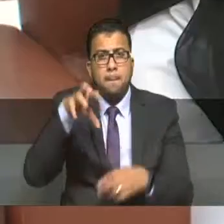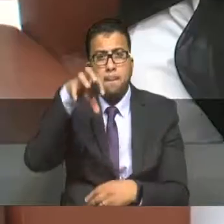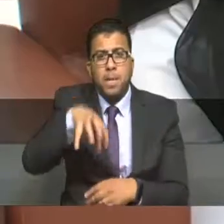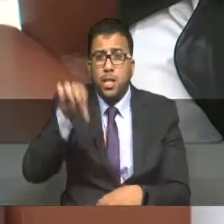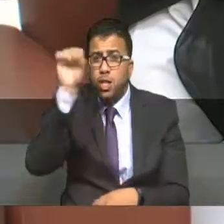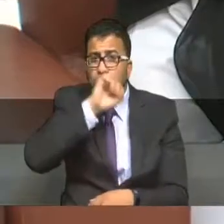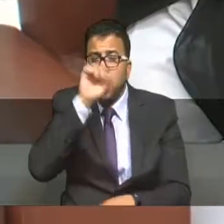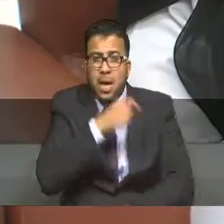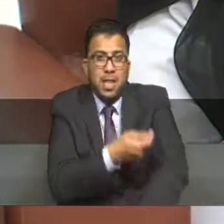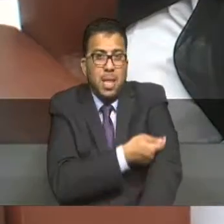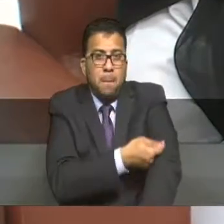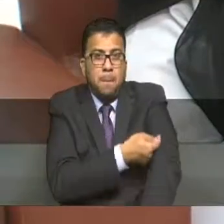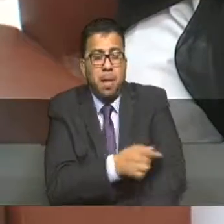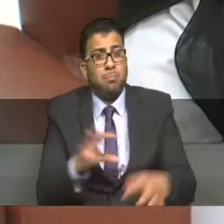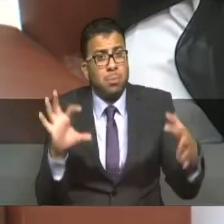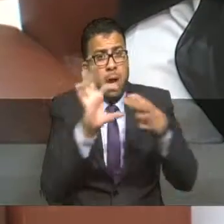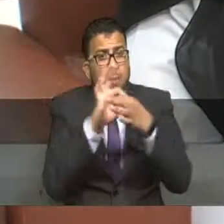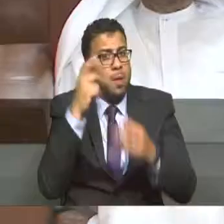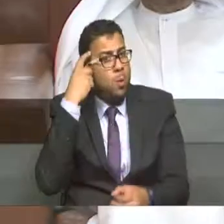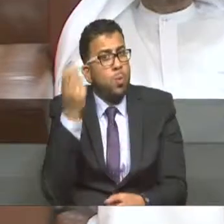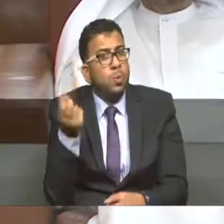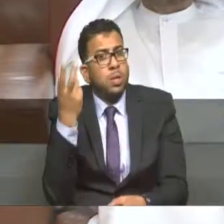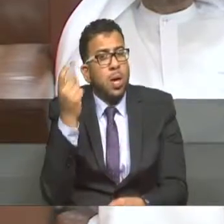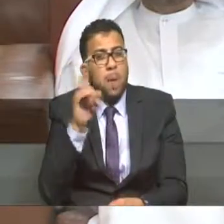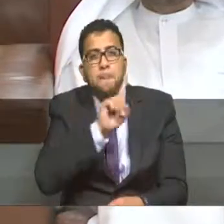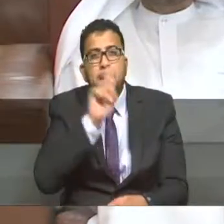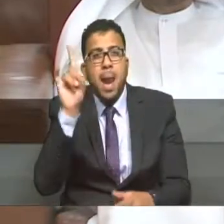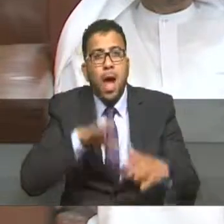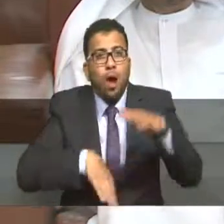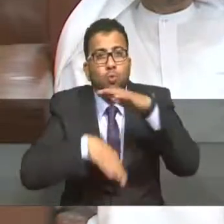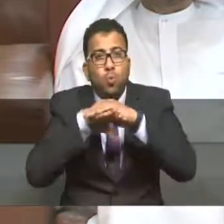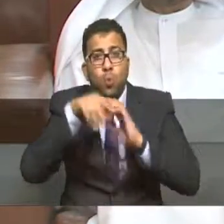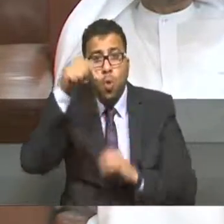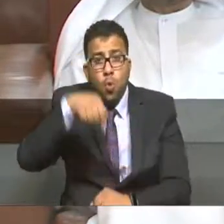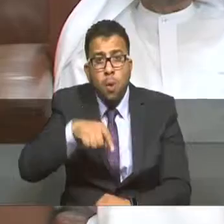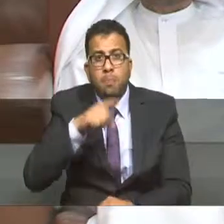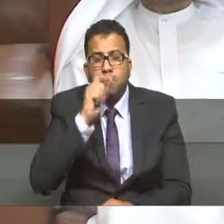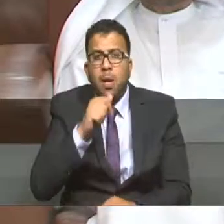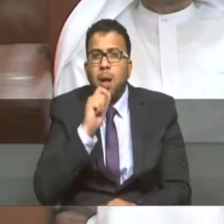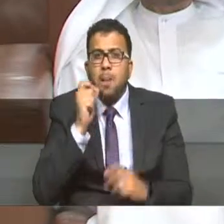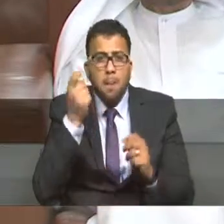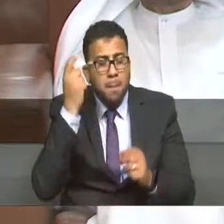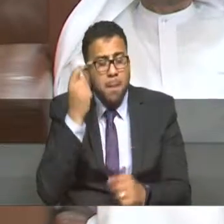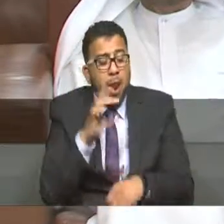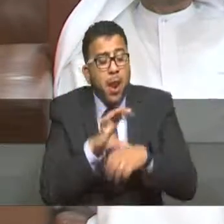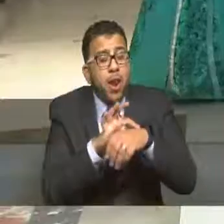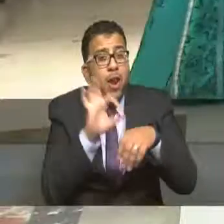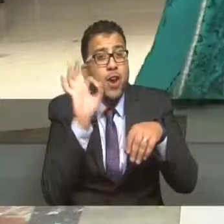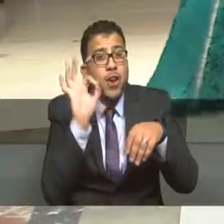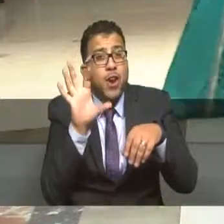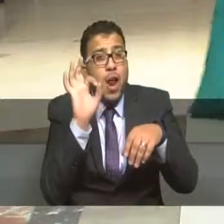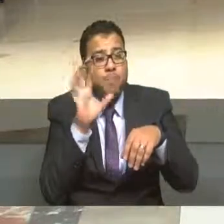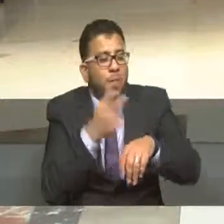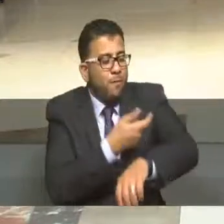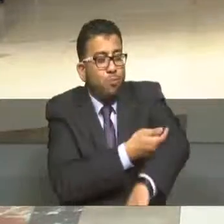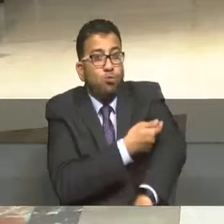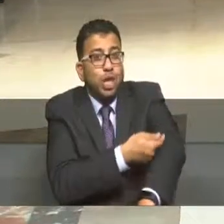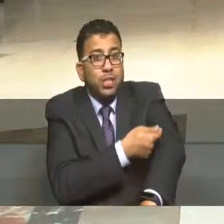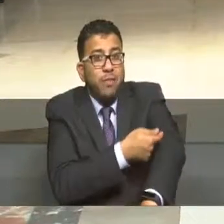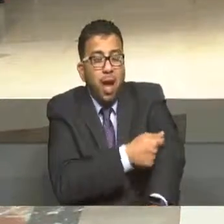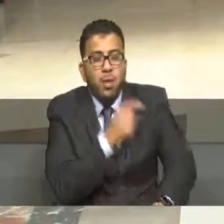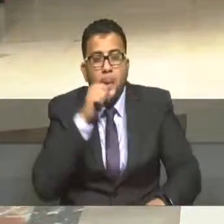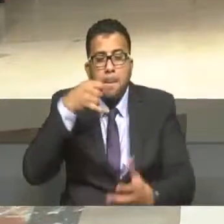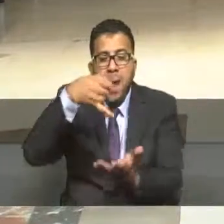أطلقت منطقة الشارقة الطبية بالتعاون مع ثقافة بلا حدود اليوم مبادرة القراءة نبض في المستشفيات وعدد من